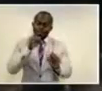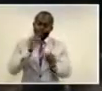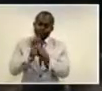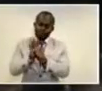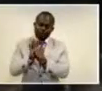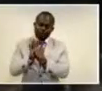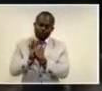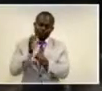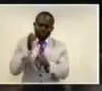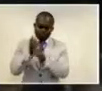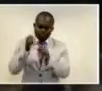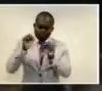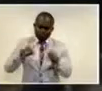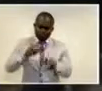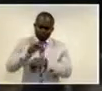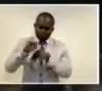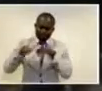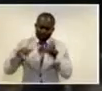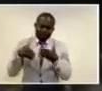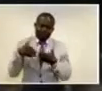ngiye gukora ibishoboka